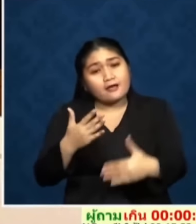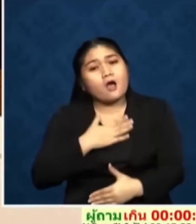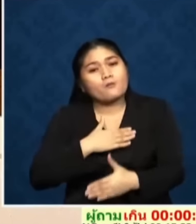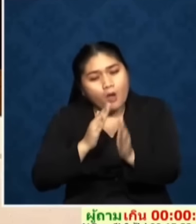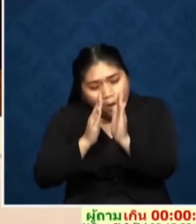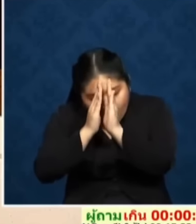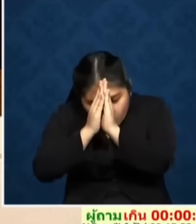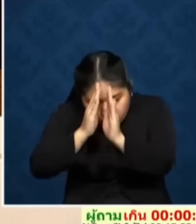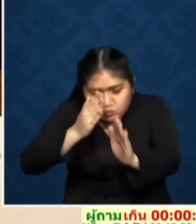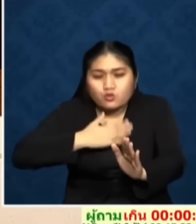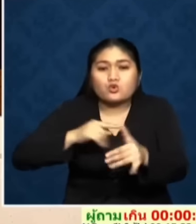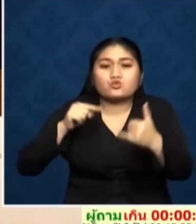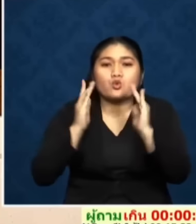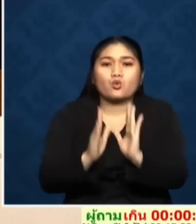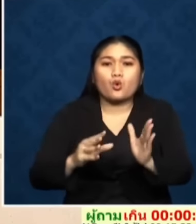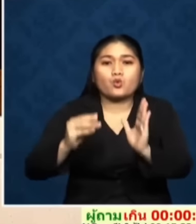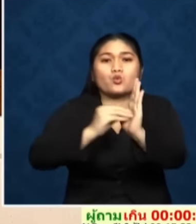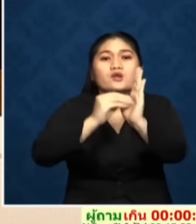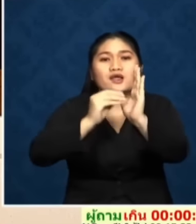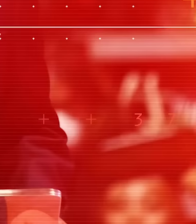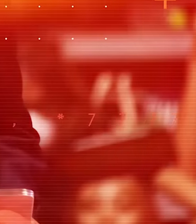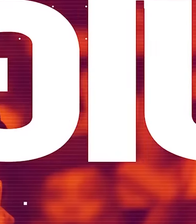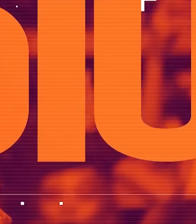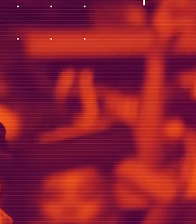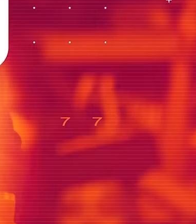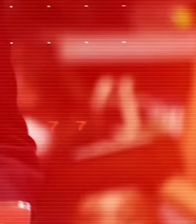วกรุงเทพมหานคร เดชบุญ